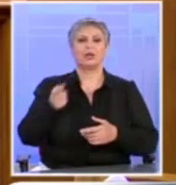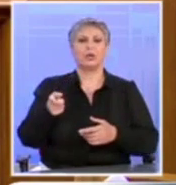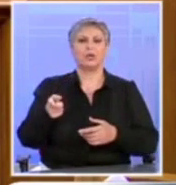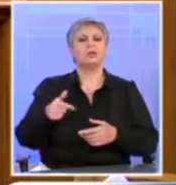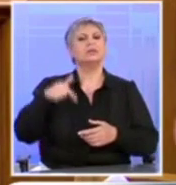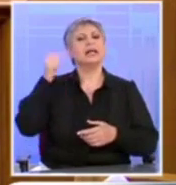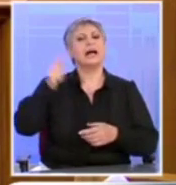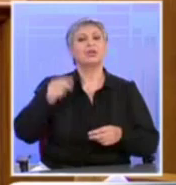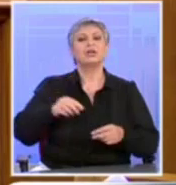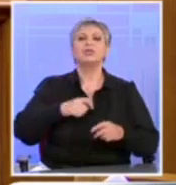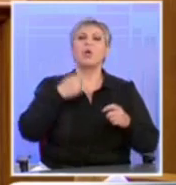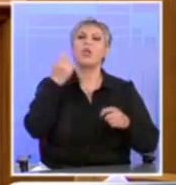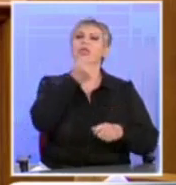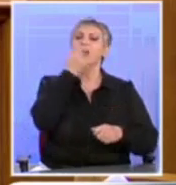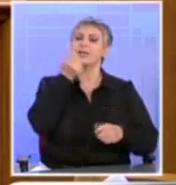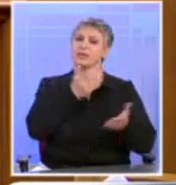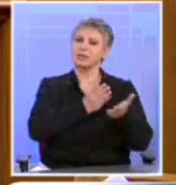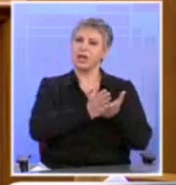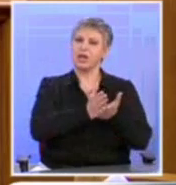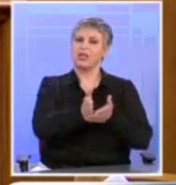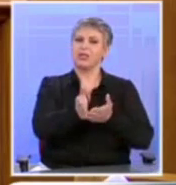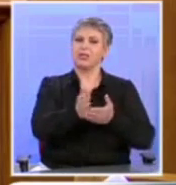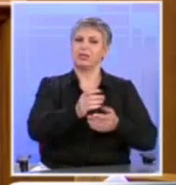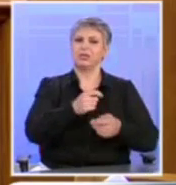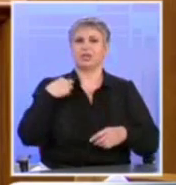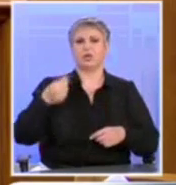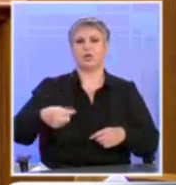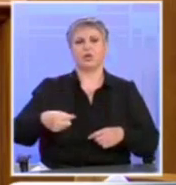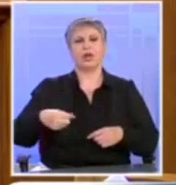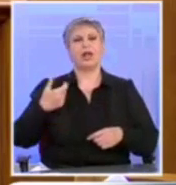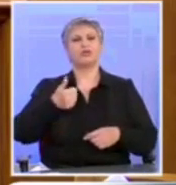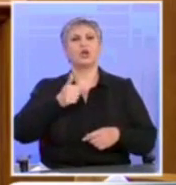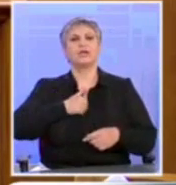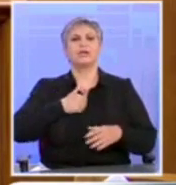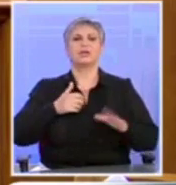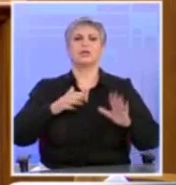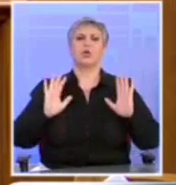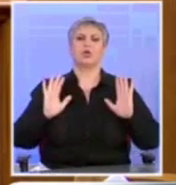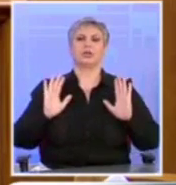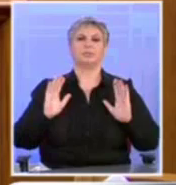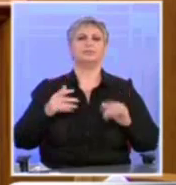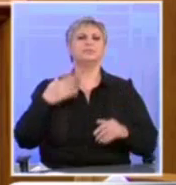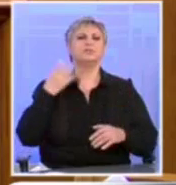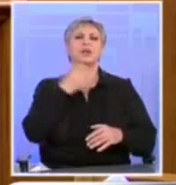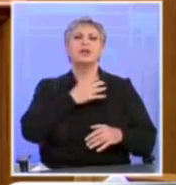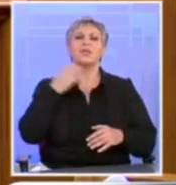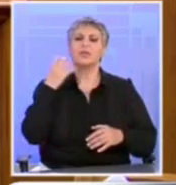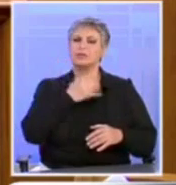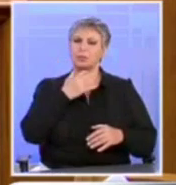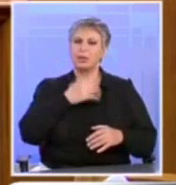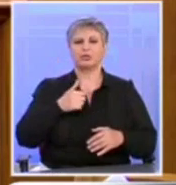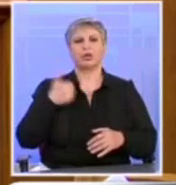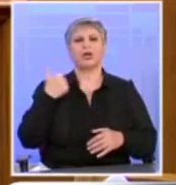δίκαιο, δημόσιο δίκαιο, είναι δημόσιο και δεν είναι ιδιωτικό. Λείπει δυστυχώς ο κύριος Βενιζέλος, ο οποίος έβγαλε ένα